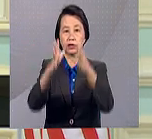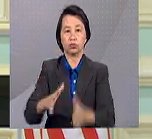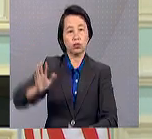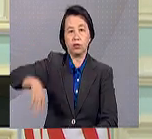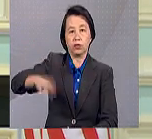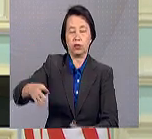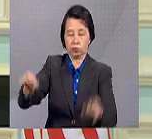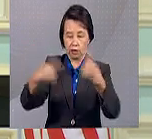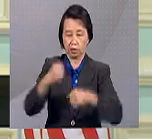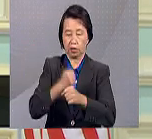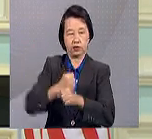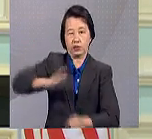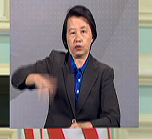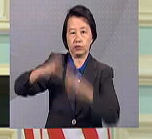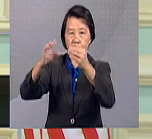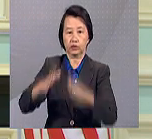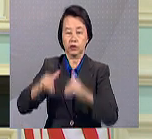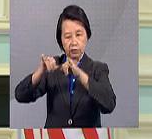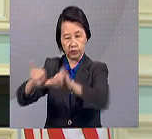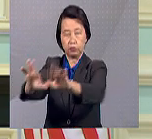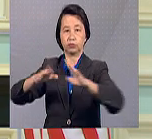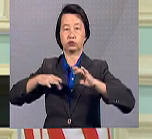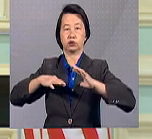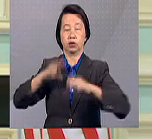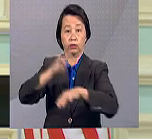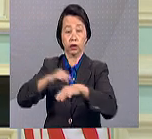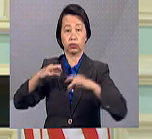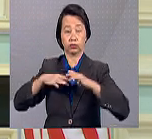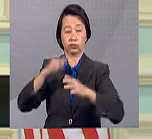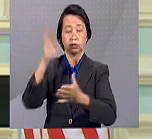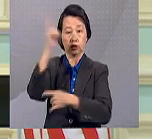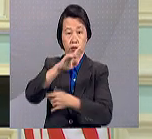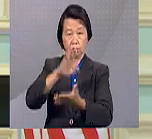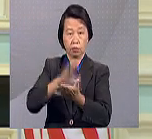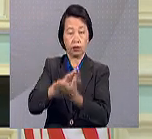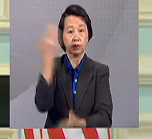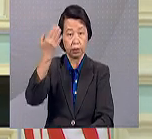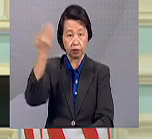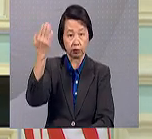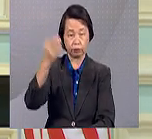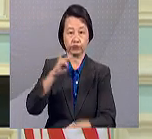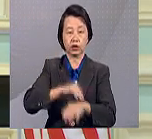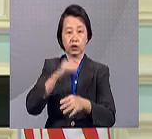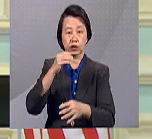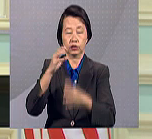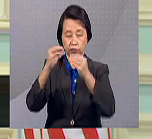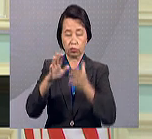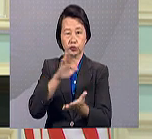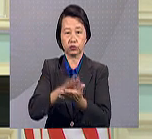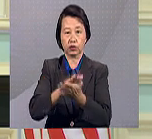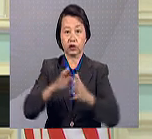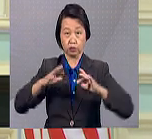belum. Guru belum kerana masih bercuti. Waktu cuti sekolah hari biasa pun dulu, waktu guru sekolah